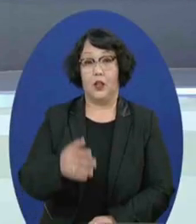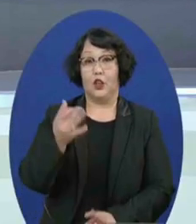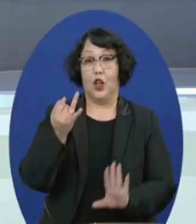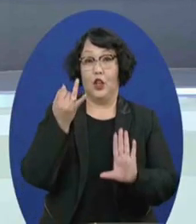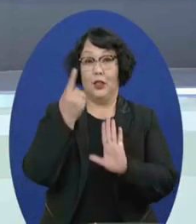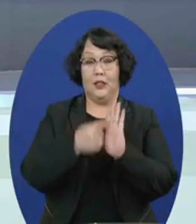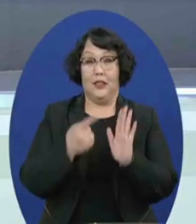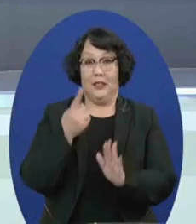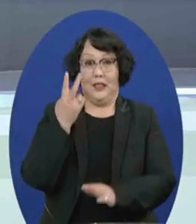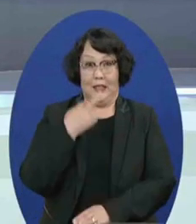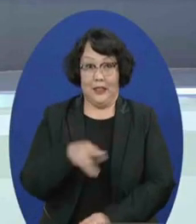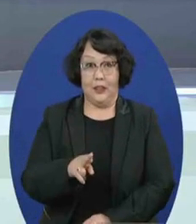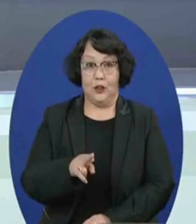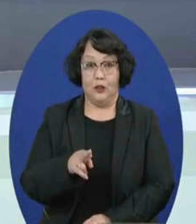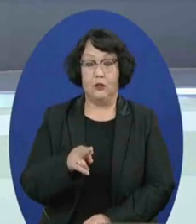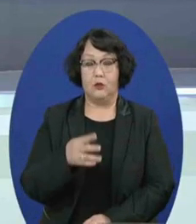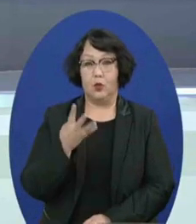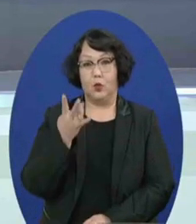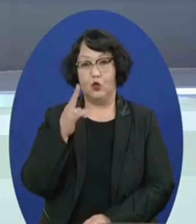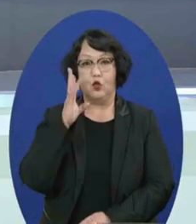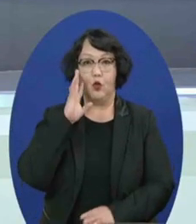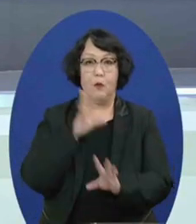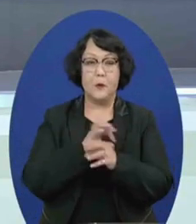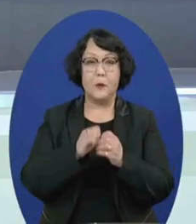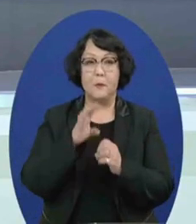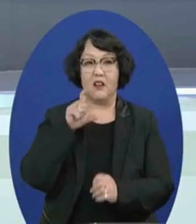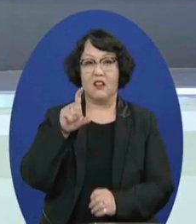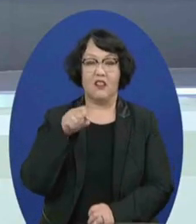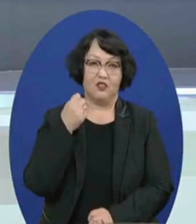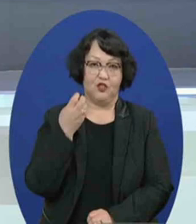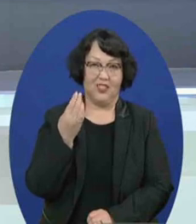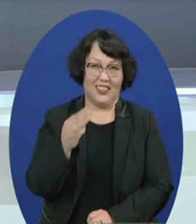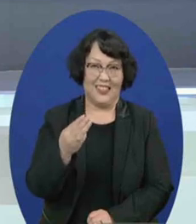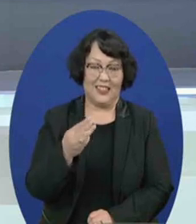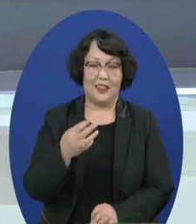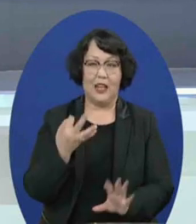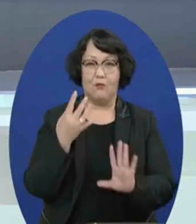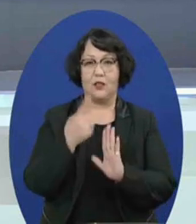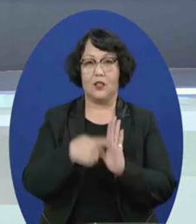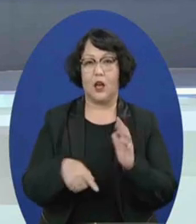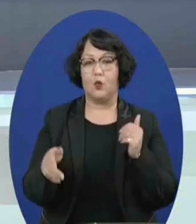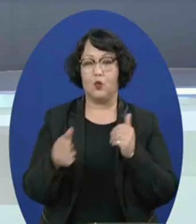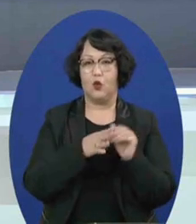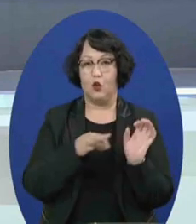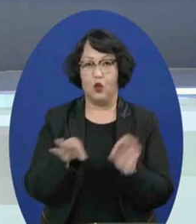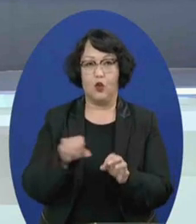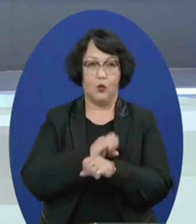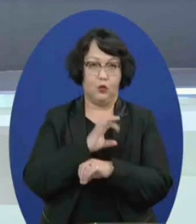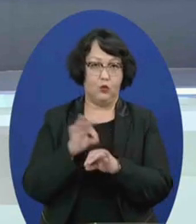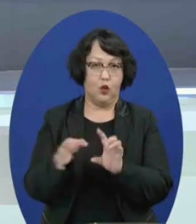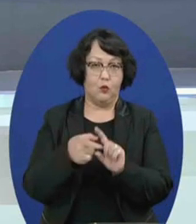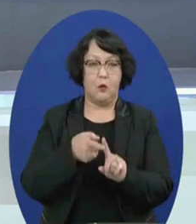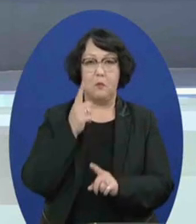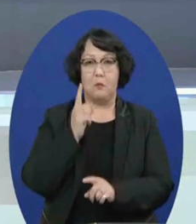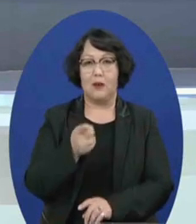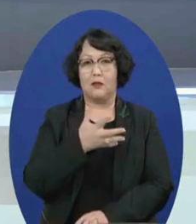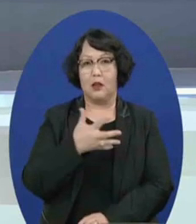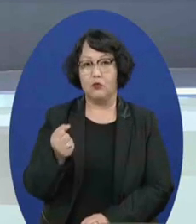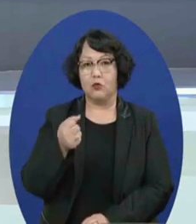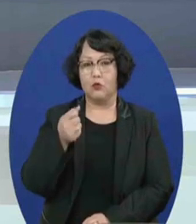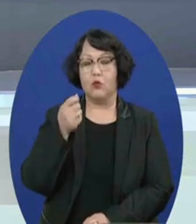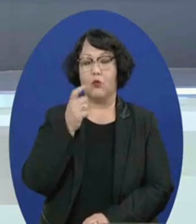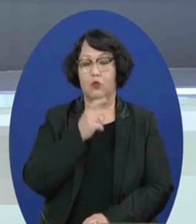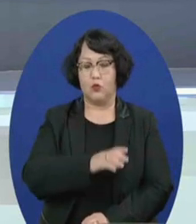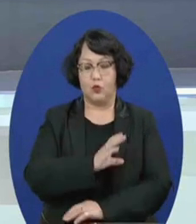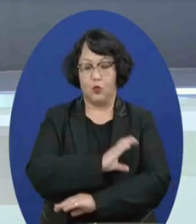Ирэх сарын 1-ээс 4 зохион байгуулахаар товлоод байсан эсэлтийн ерөнхий шалгалтыг 8 дугаар сар гартал хойшлууллаа. Цар тахлын нөхцөл байдлаас үүдэн 1500 орчим